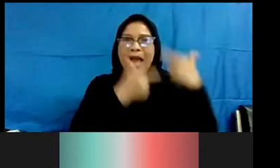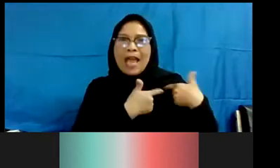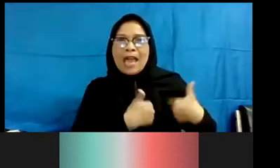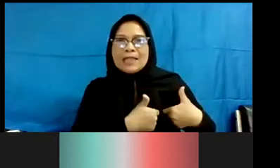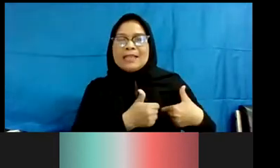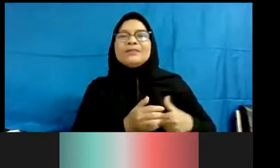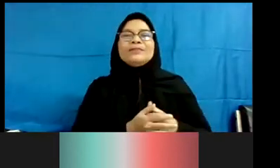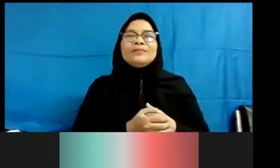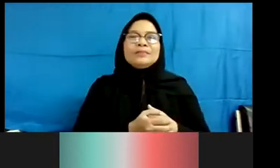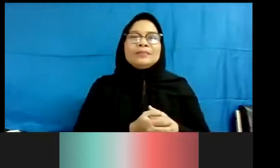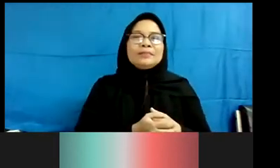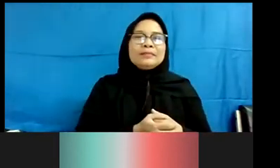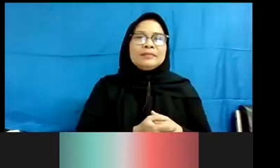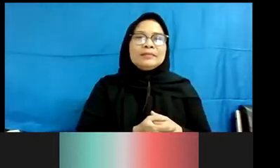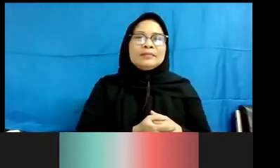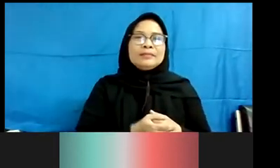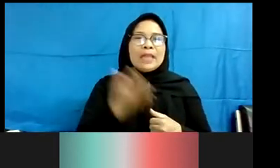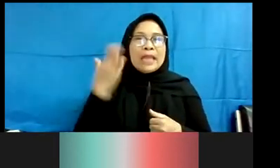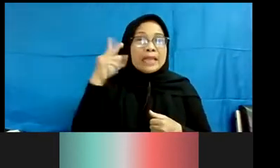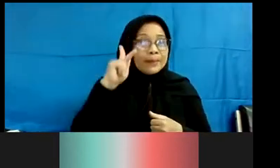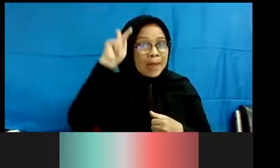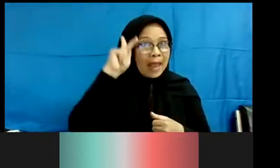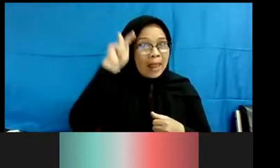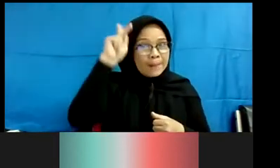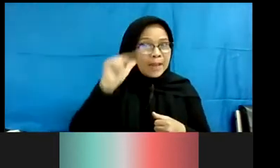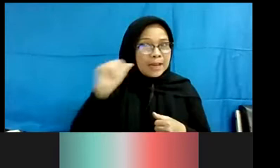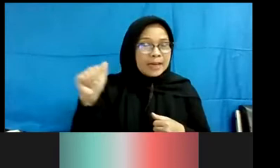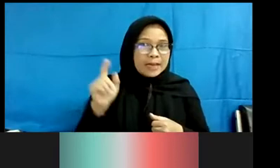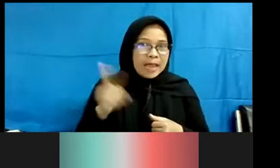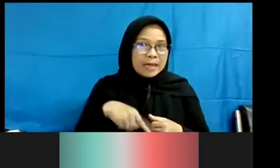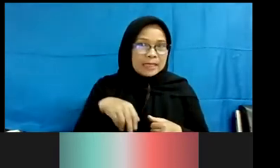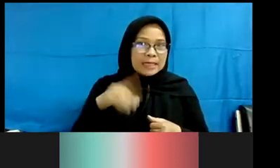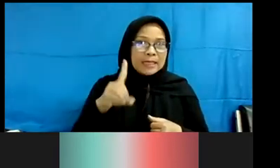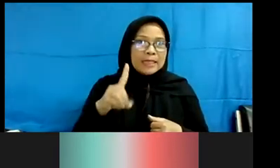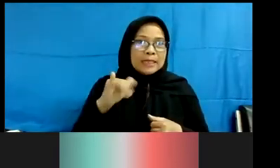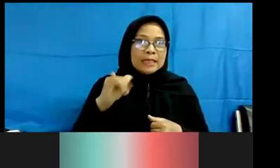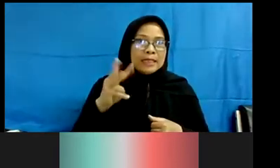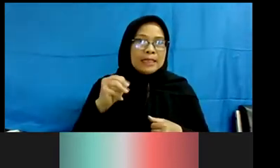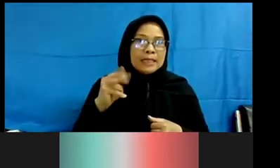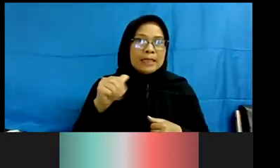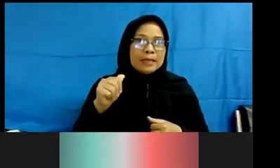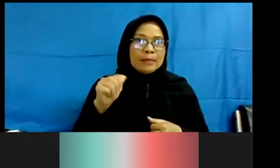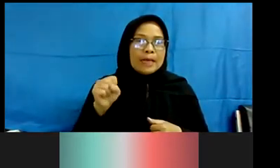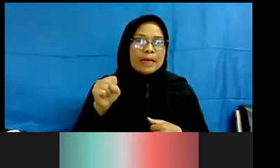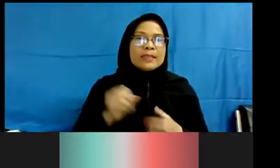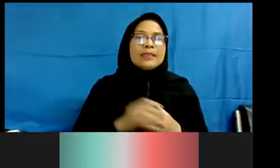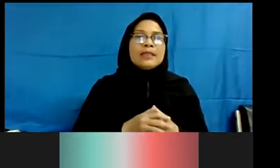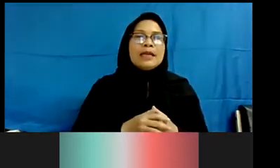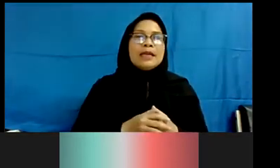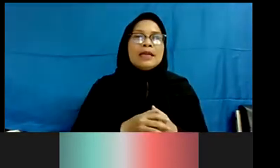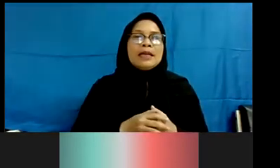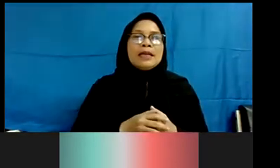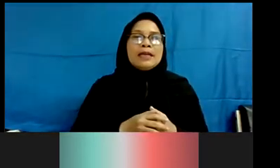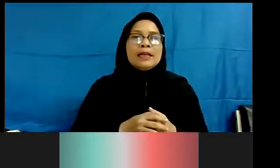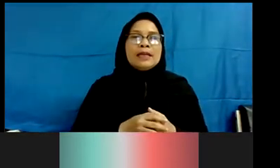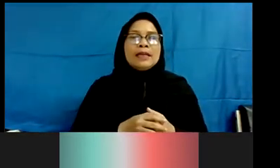sharing pengalaman Mas Dimas yang sharing dari berdasarkan